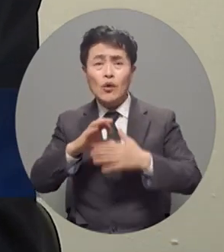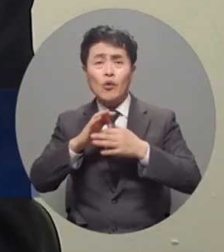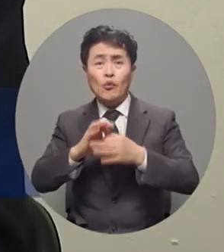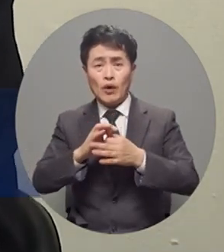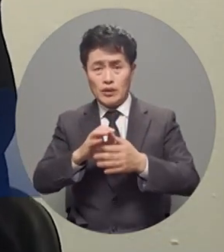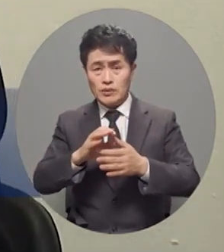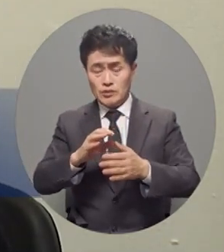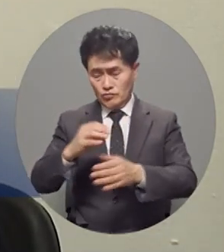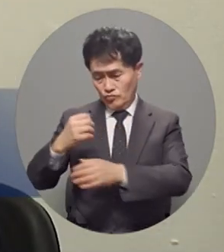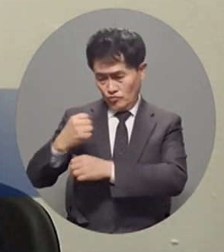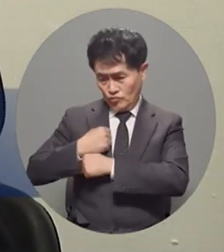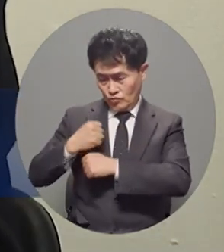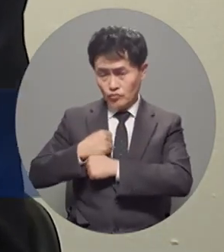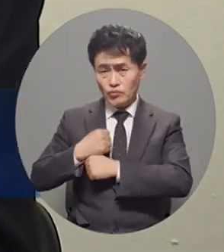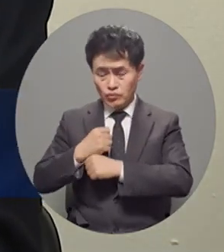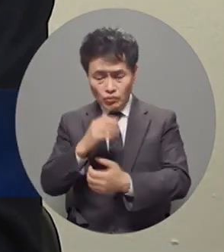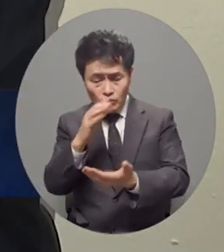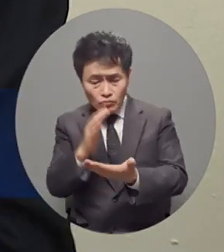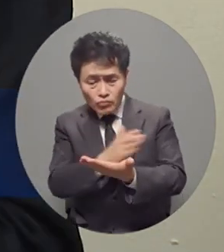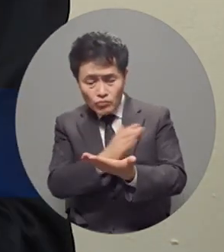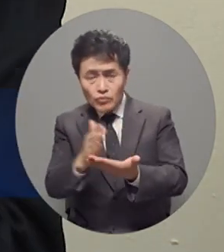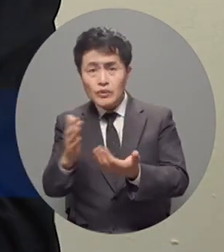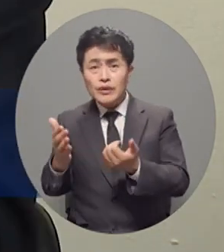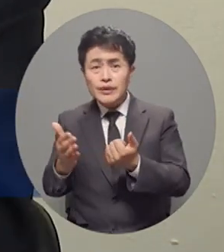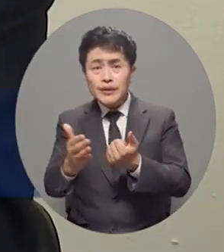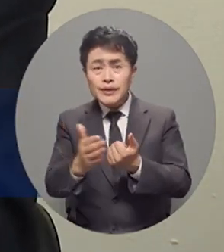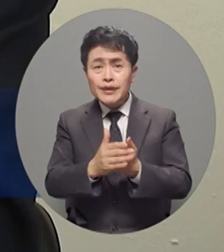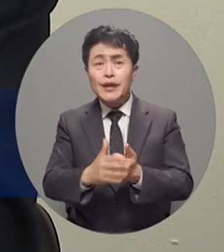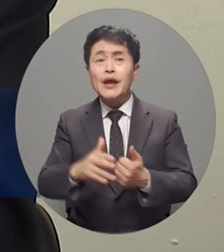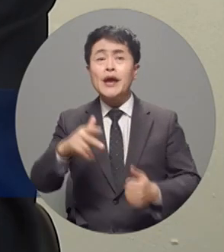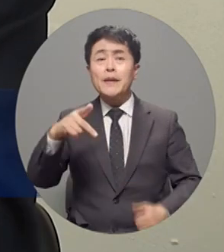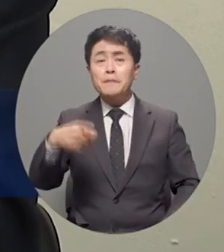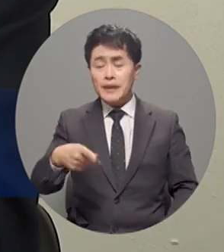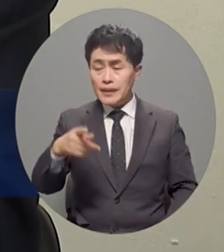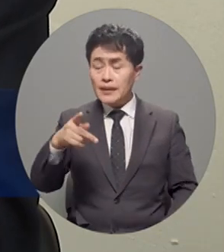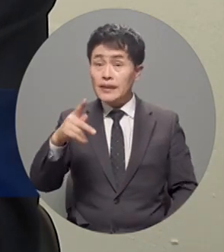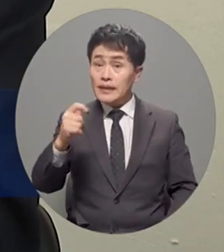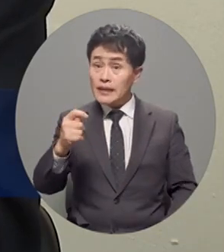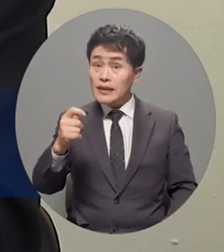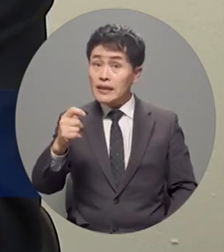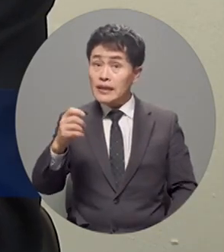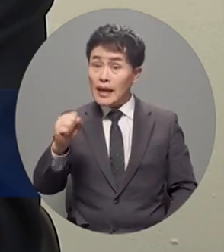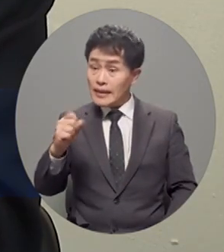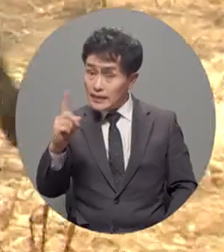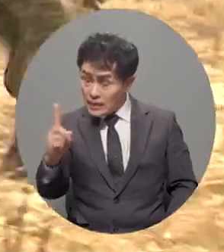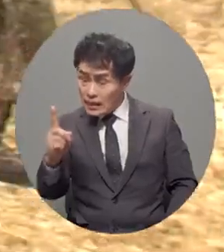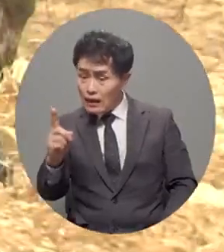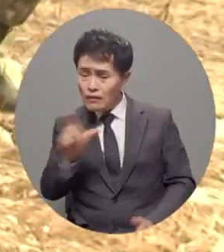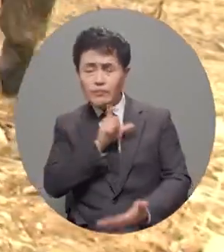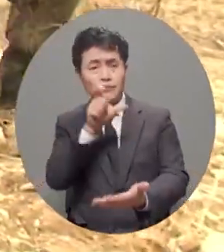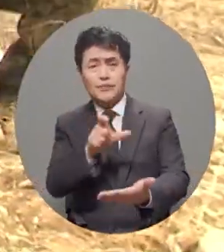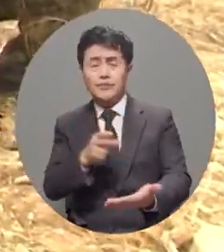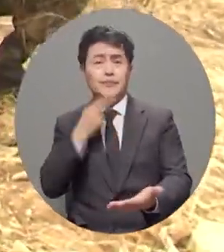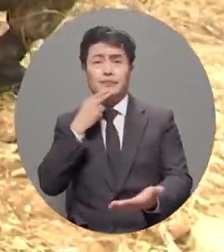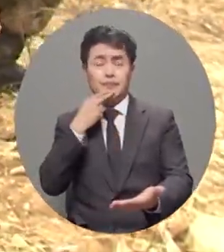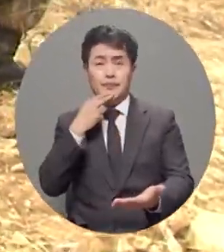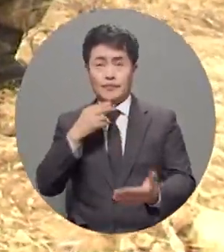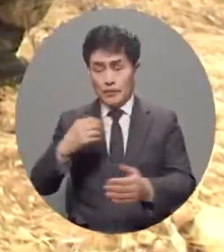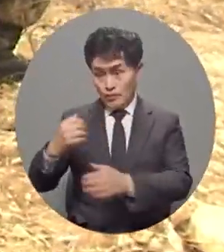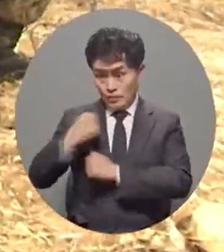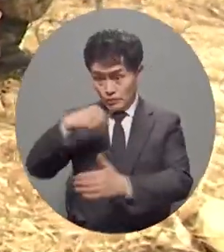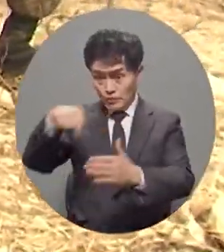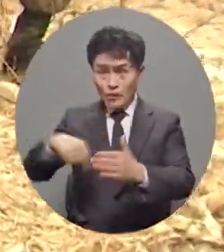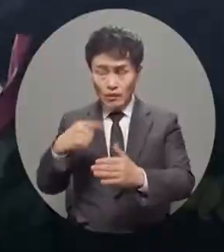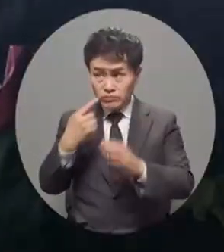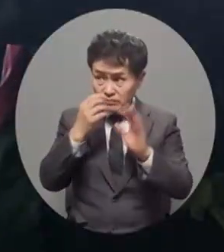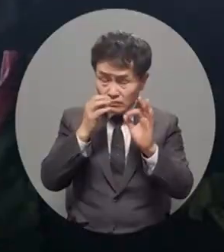장병으로 이렇게 분류가 되기 때문에 그 pts 대한 기록이 별로 없었어요 군에 있을 땐